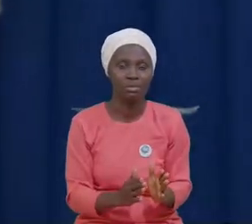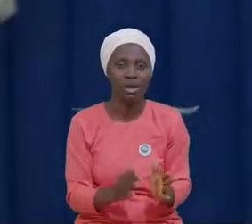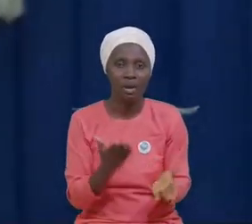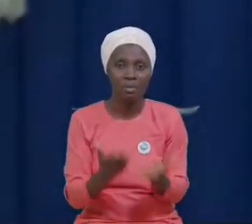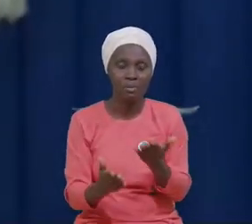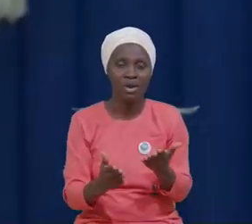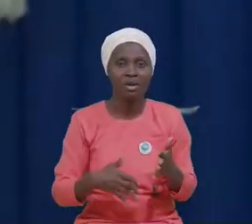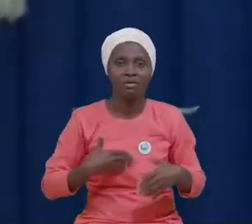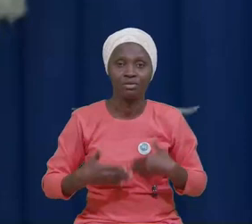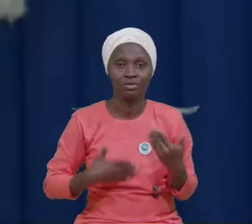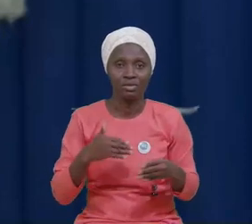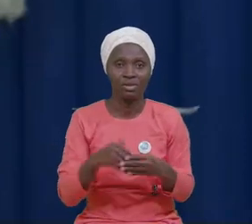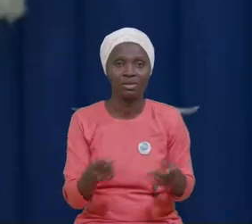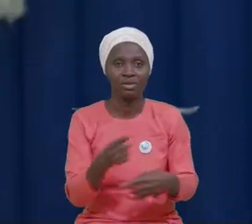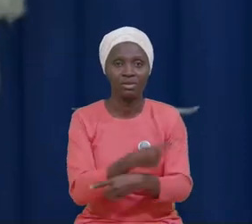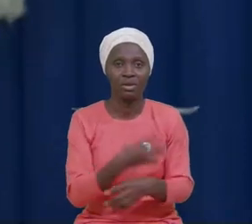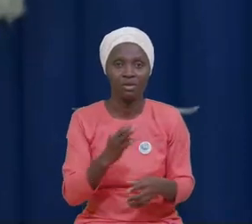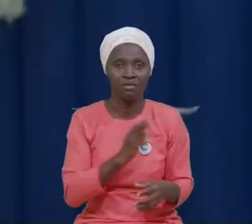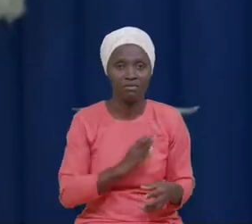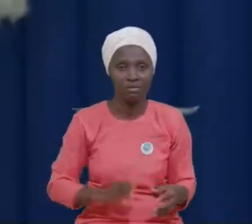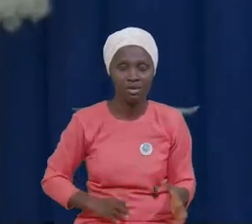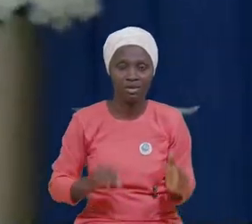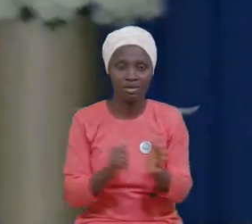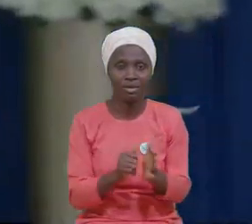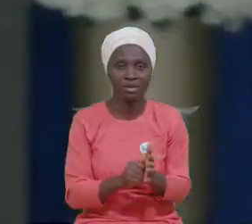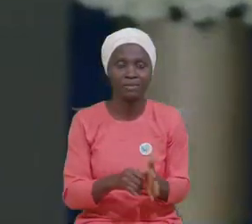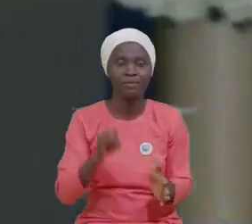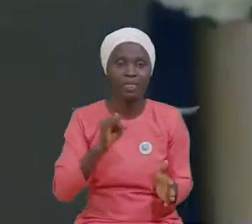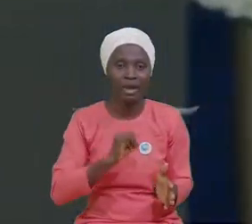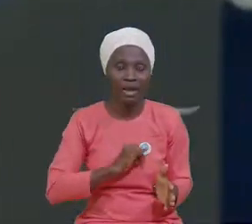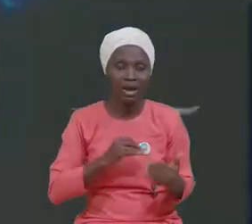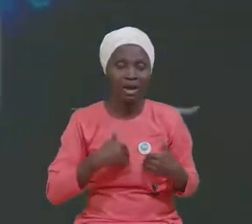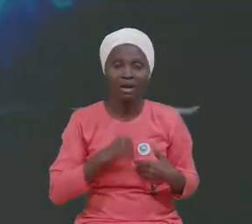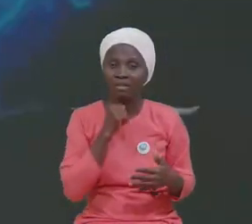je pourrai me glorifier au jour de Christ de n'avoir pas couru en vain,